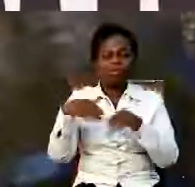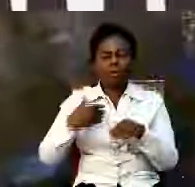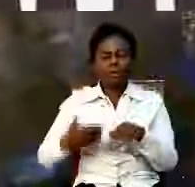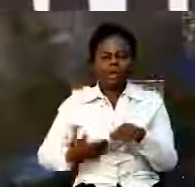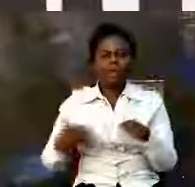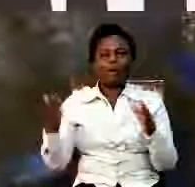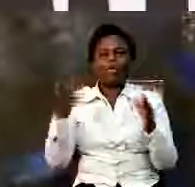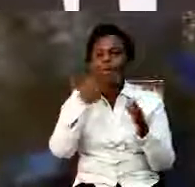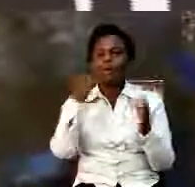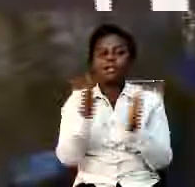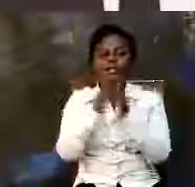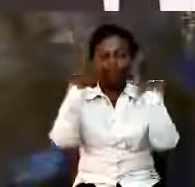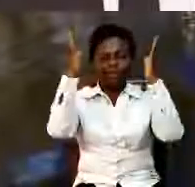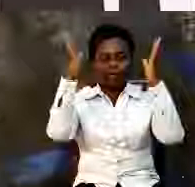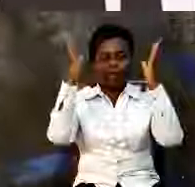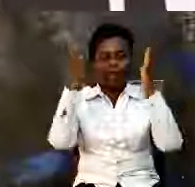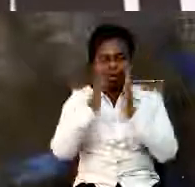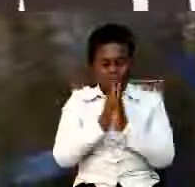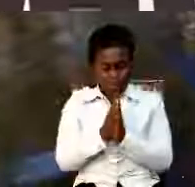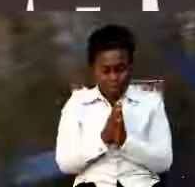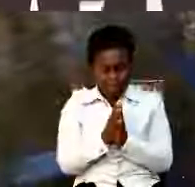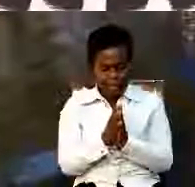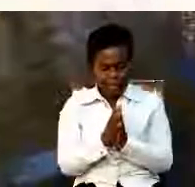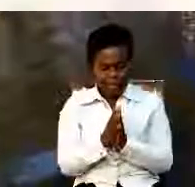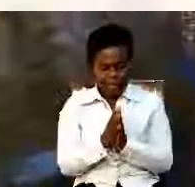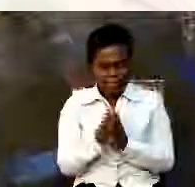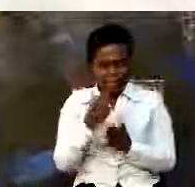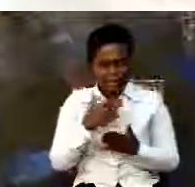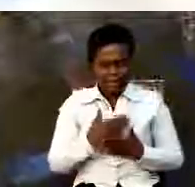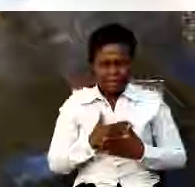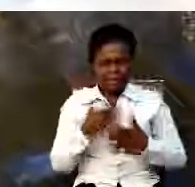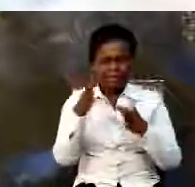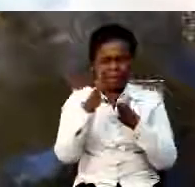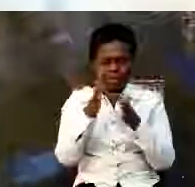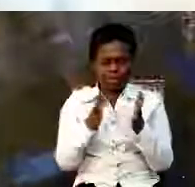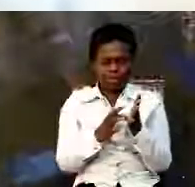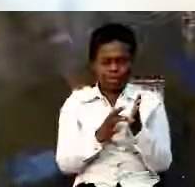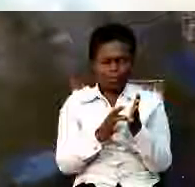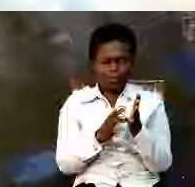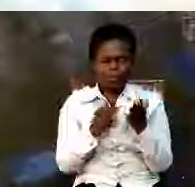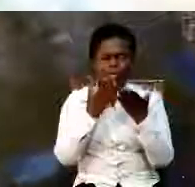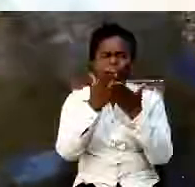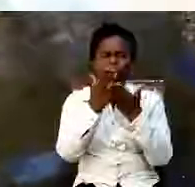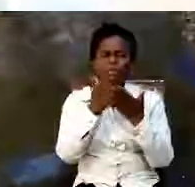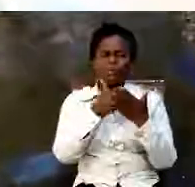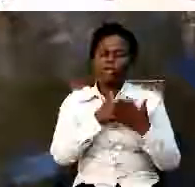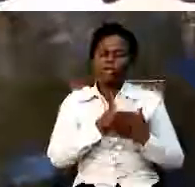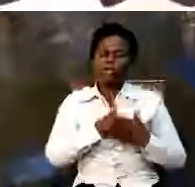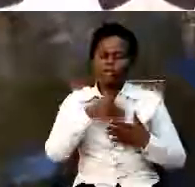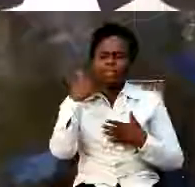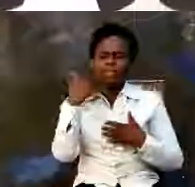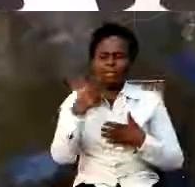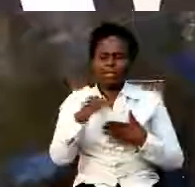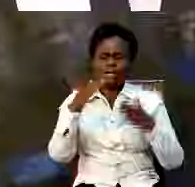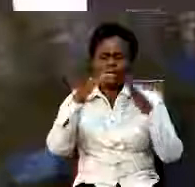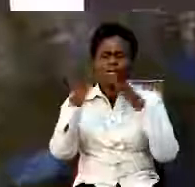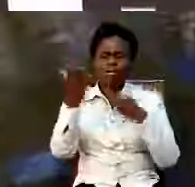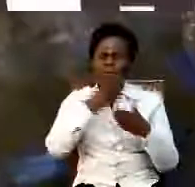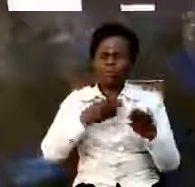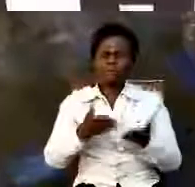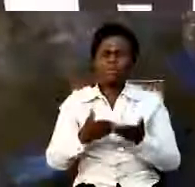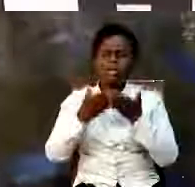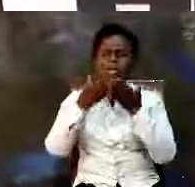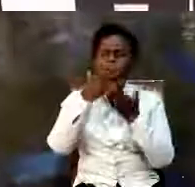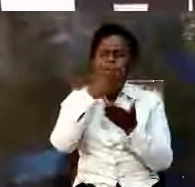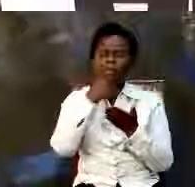Bwana asifiwe sana. Tuombe. Asante Yesu kwa sababu unatupenda, unapenda nyumba zetu. Tusaidie